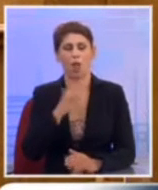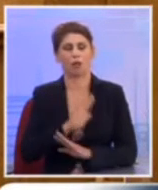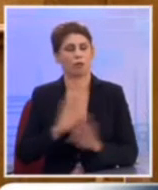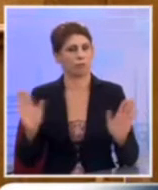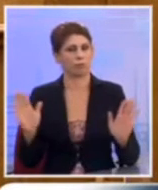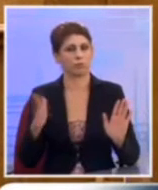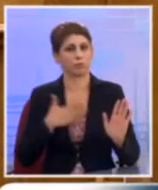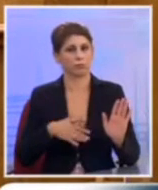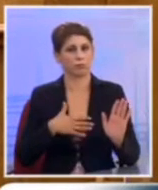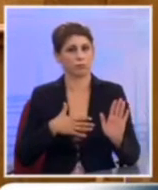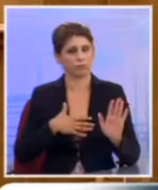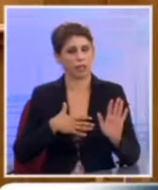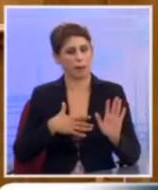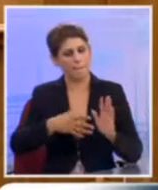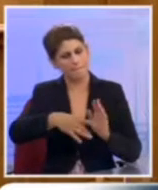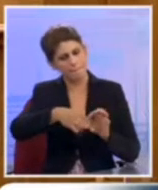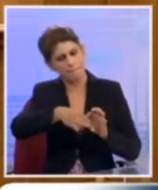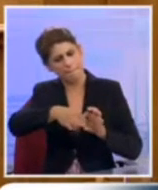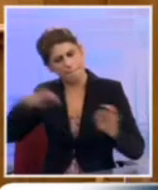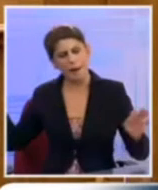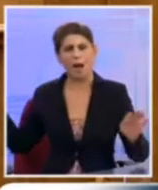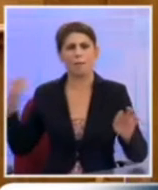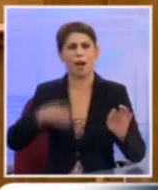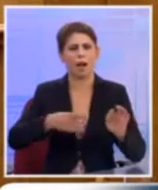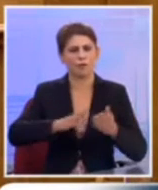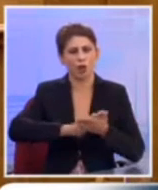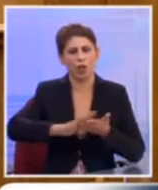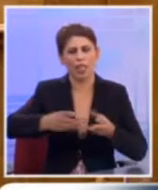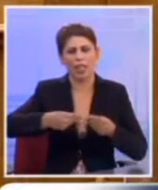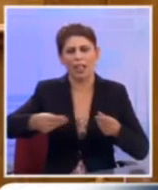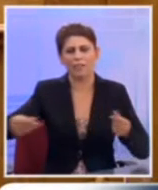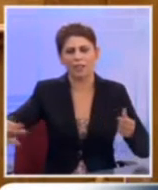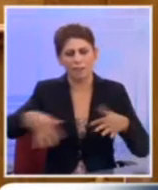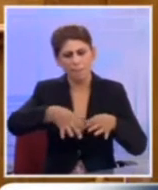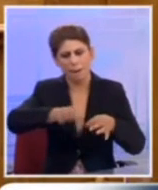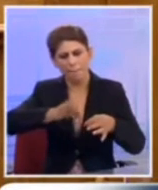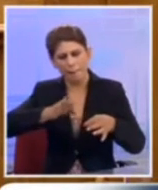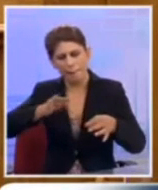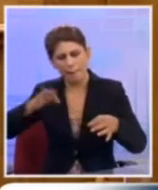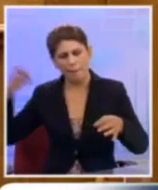να ξυλώσουμε βήμα-βήμα αυτό το υφάδι, το καθεστώς του μνημονίου.